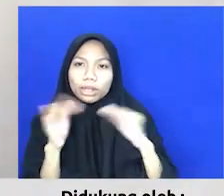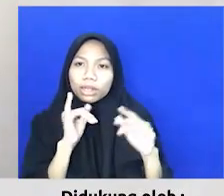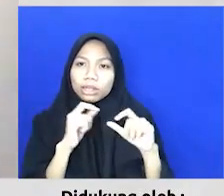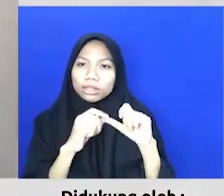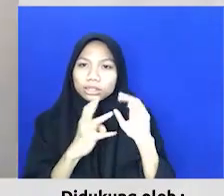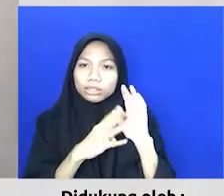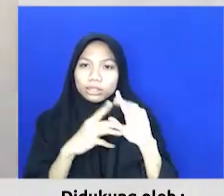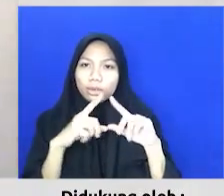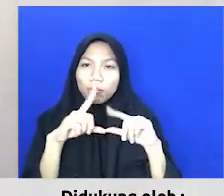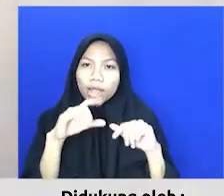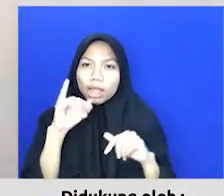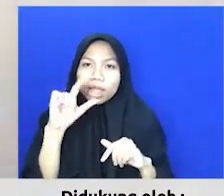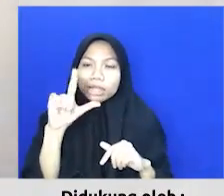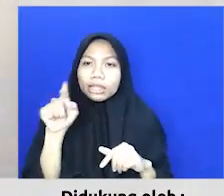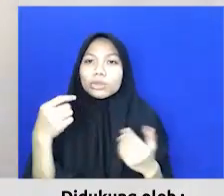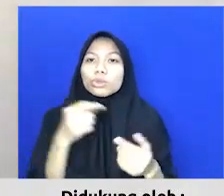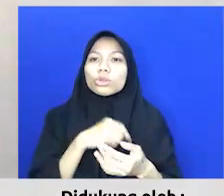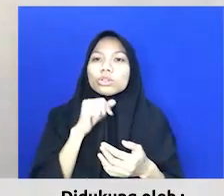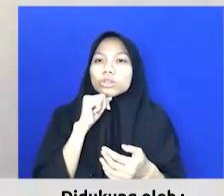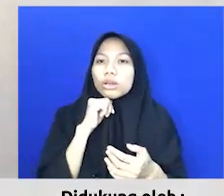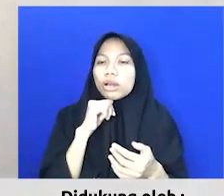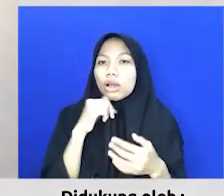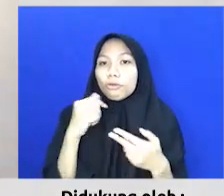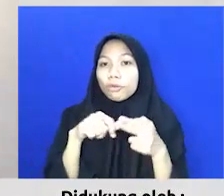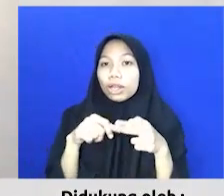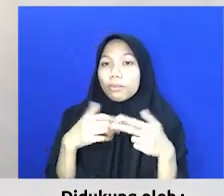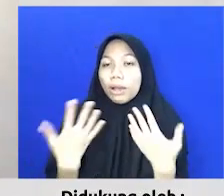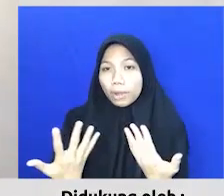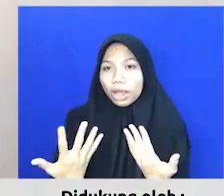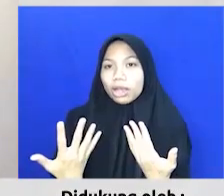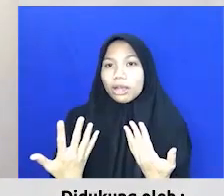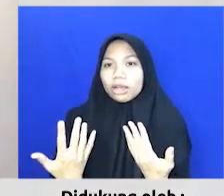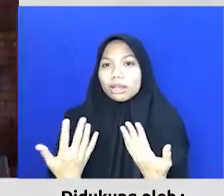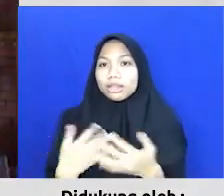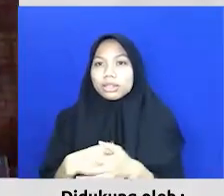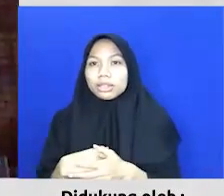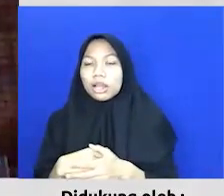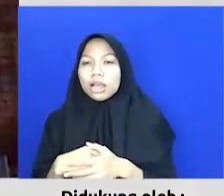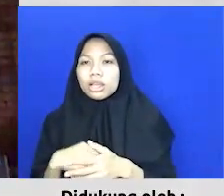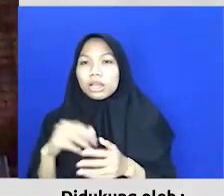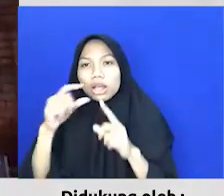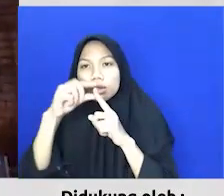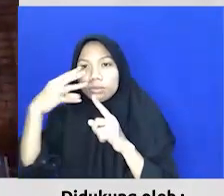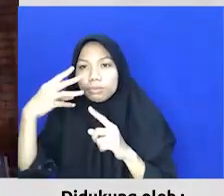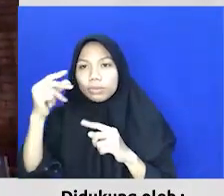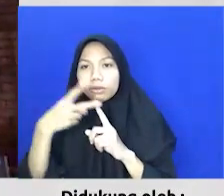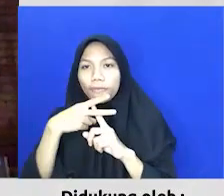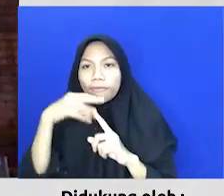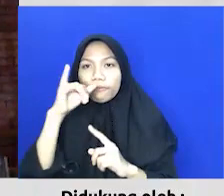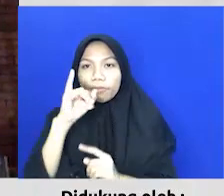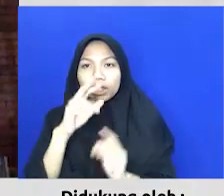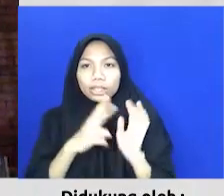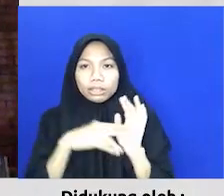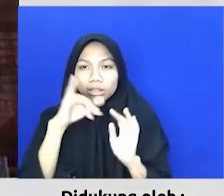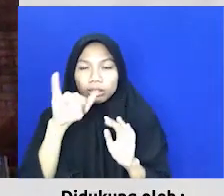komedi satir yang masih banyak dibicarakan di kelas-kelas penulisan skenario kayak di kampus saya, Pak Alwi, di KJ itu, yaitu Tamu